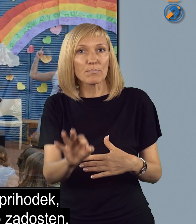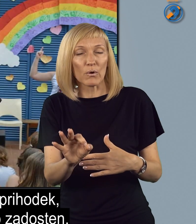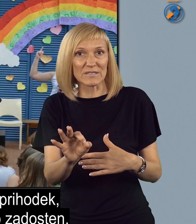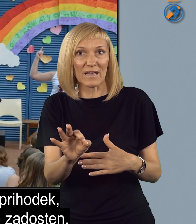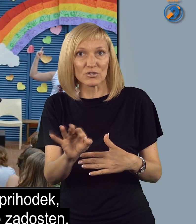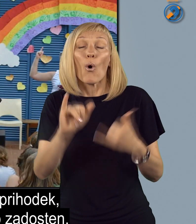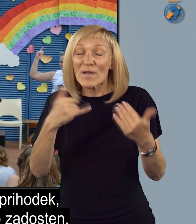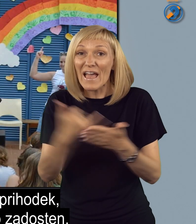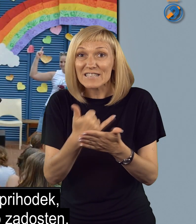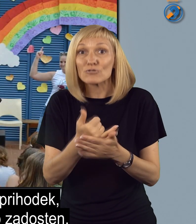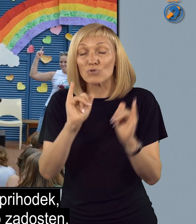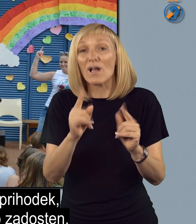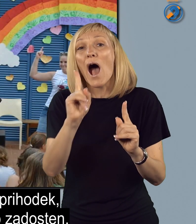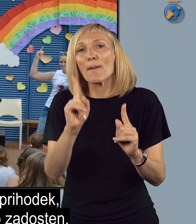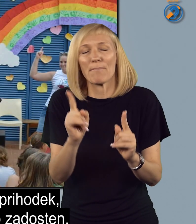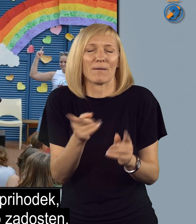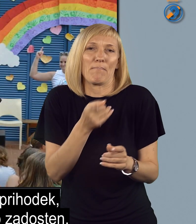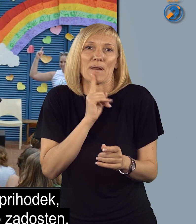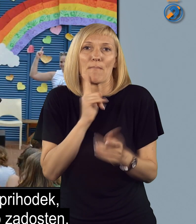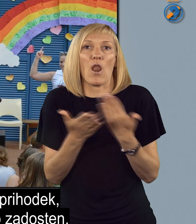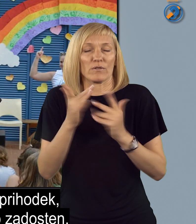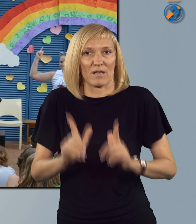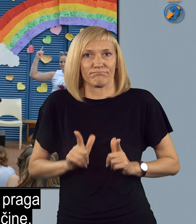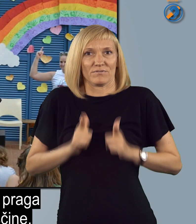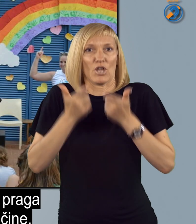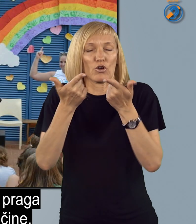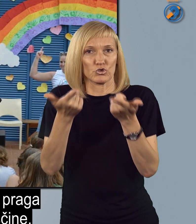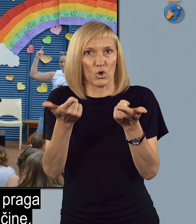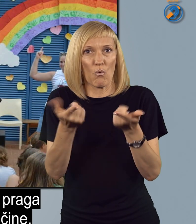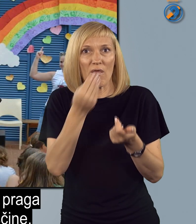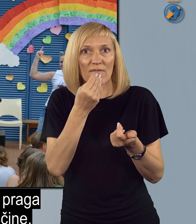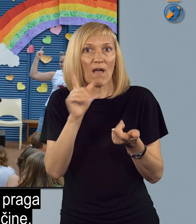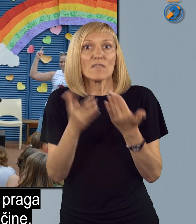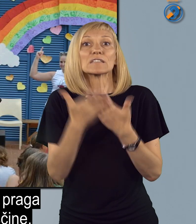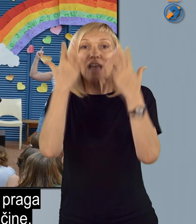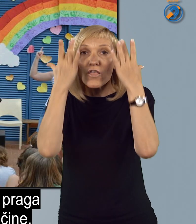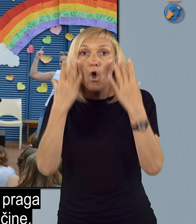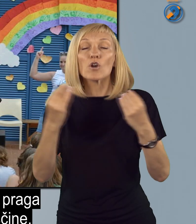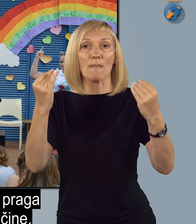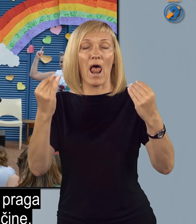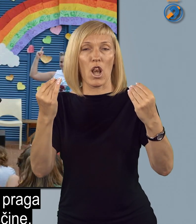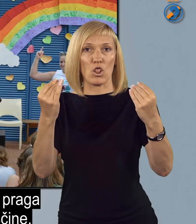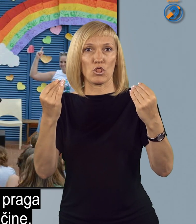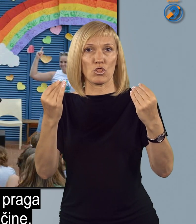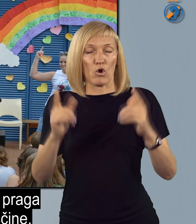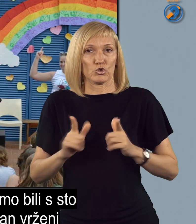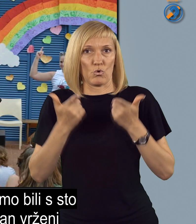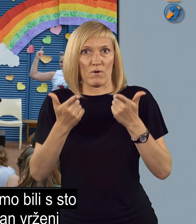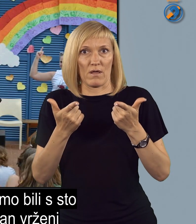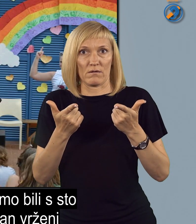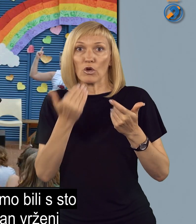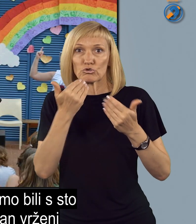80% vendarle je prihodek, ampak niti slučajno zadosten, ker ne dosega praga tveganja revščine. Tako